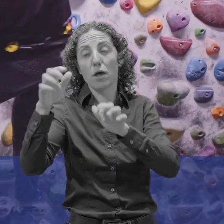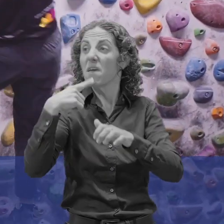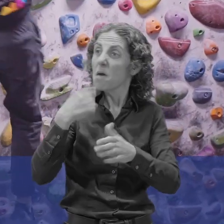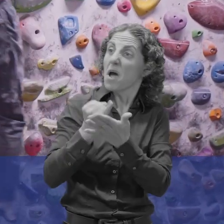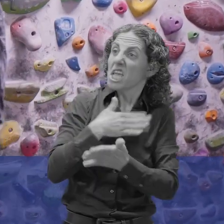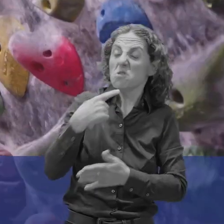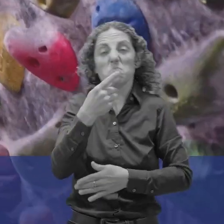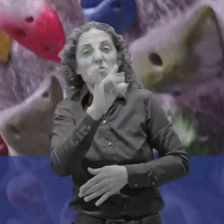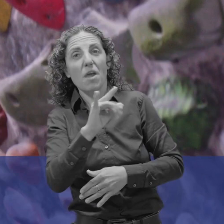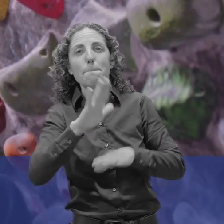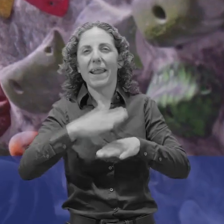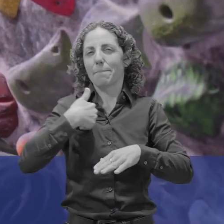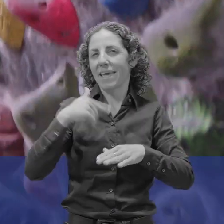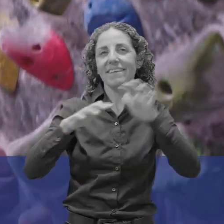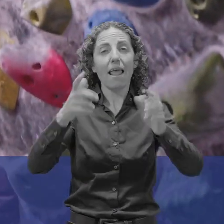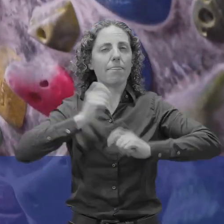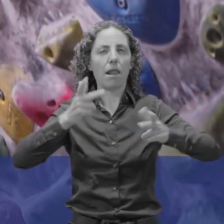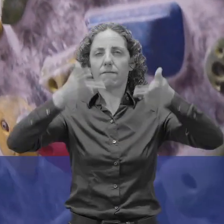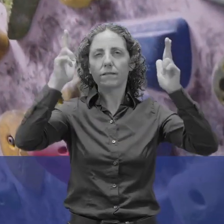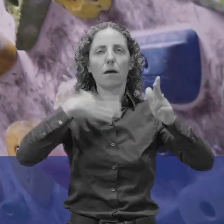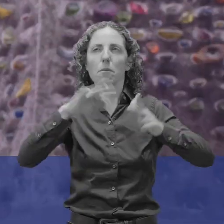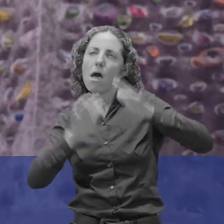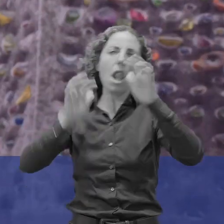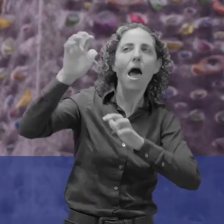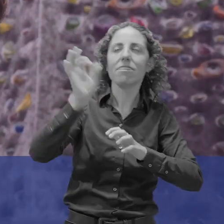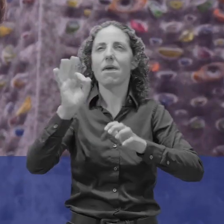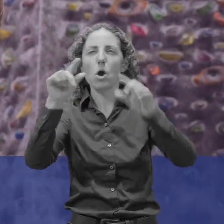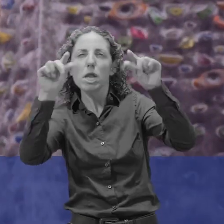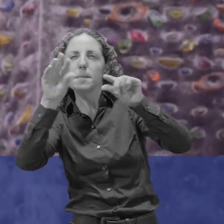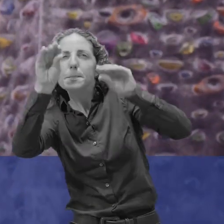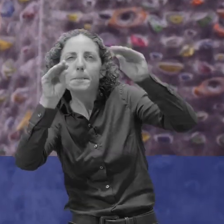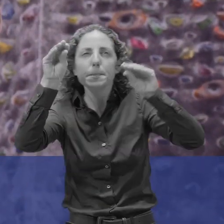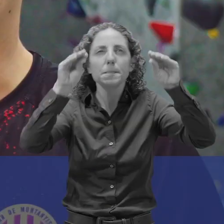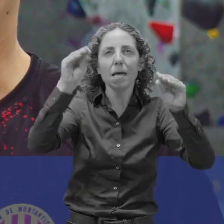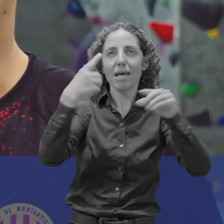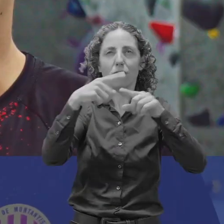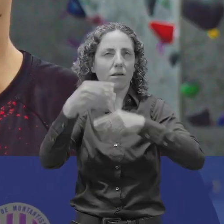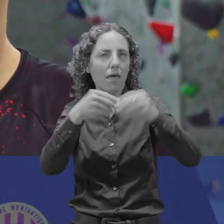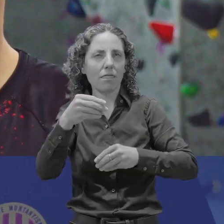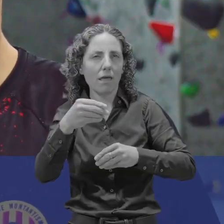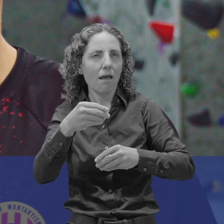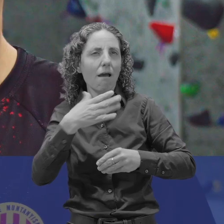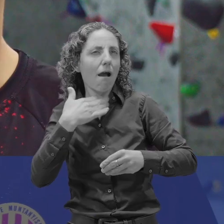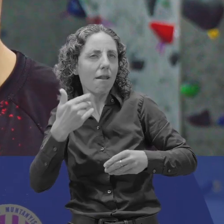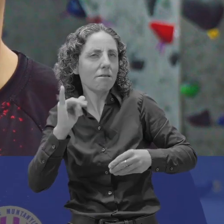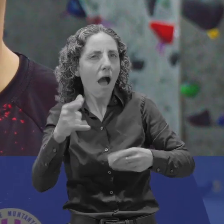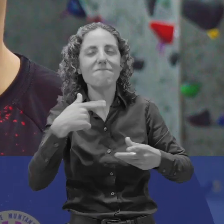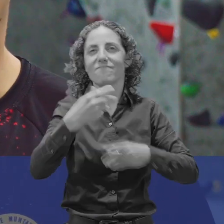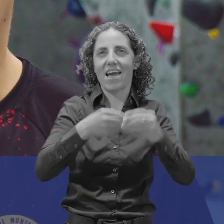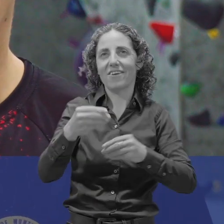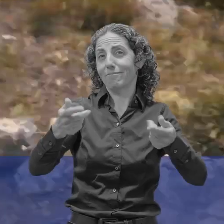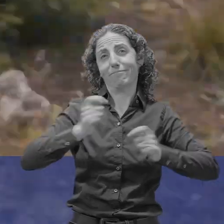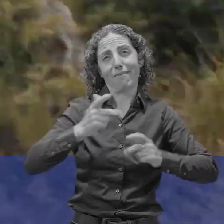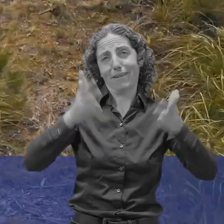pues, em dona molta llibertat de poder fer el que vulgui, de fer lances, de fer regletes, de lo que més em fa ganes i em dona molta llibertat